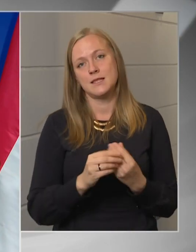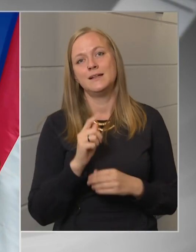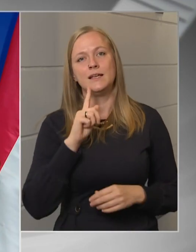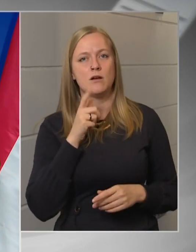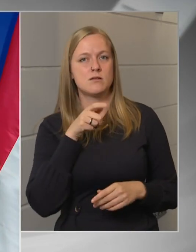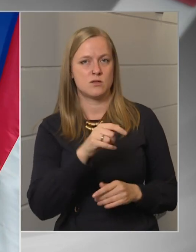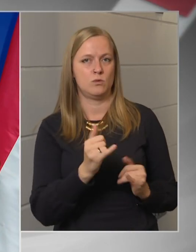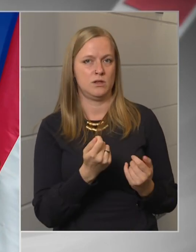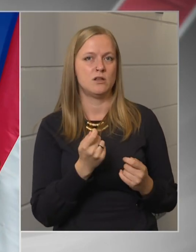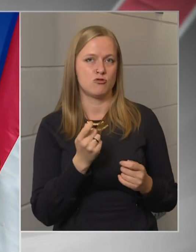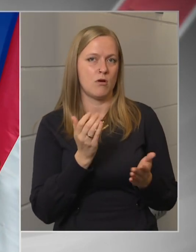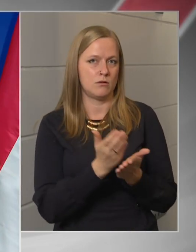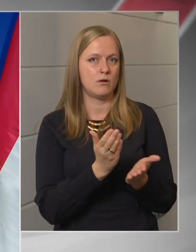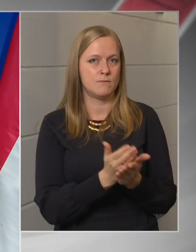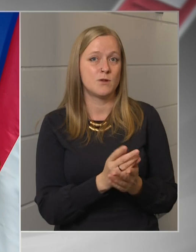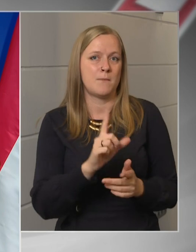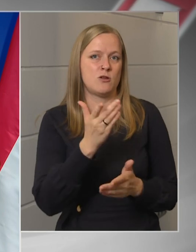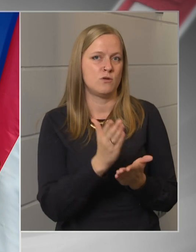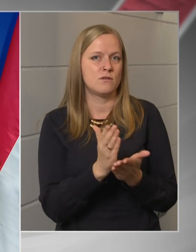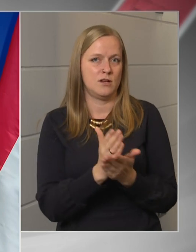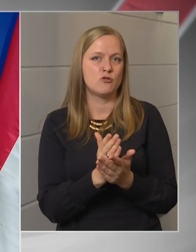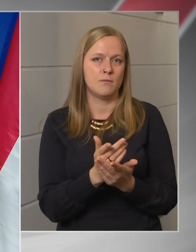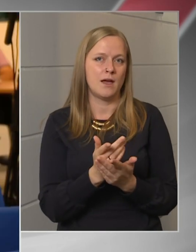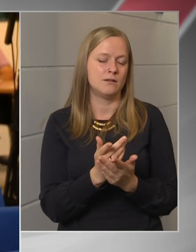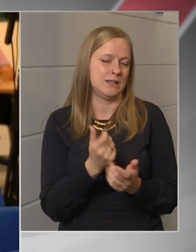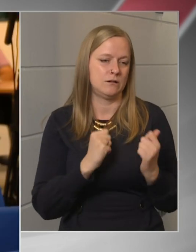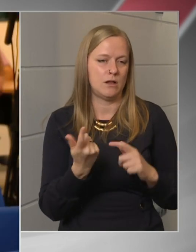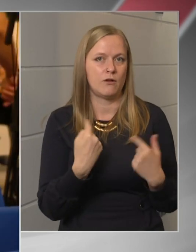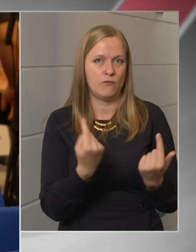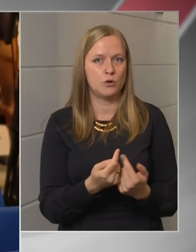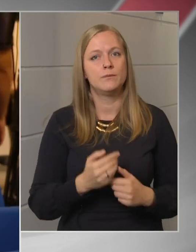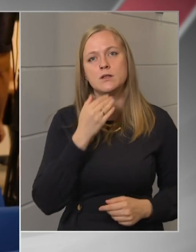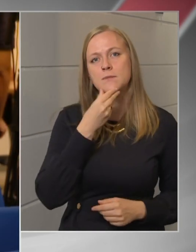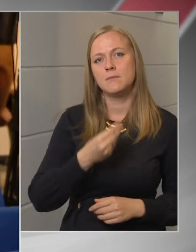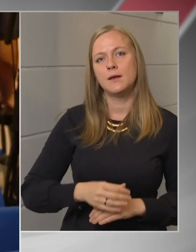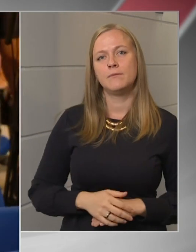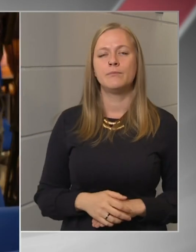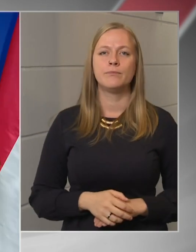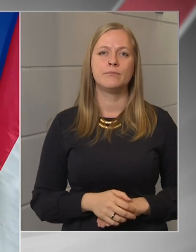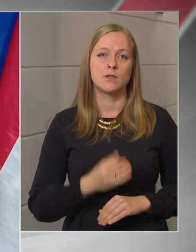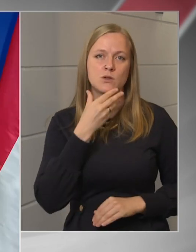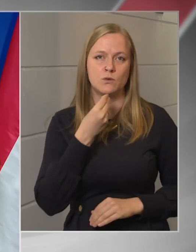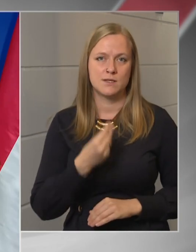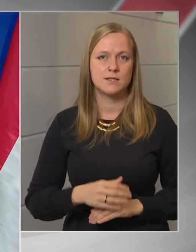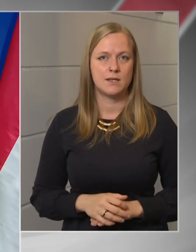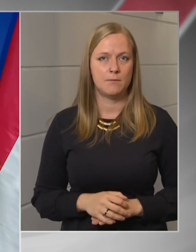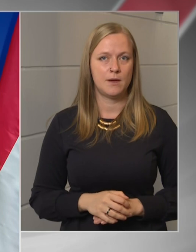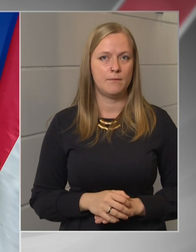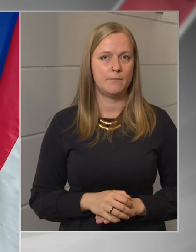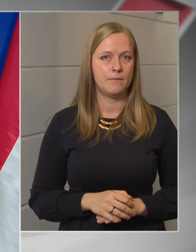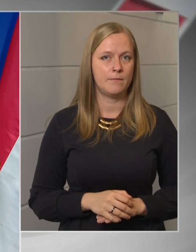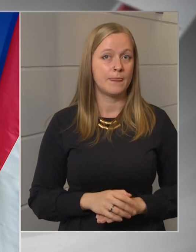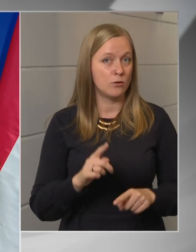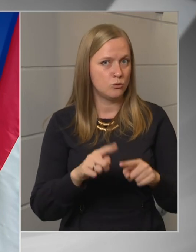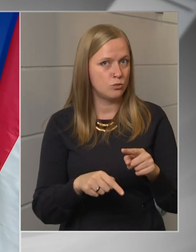most már másodszor voltunk, kénytelenkeztünk a szóval bevágytani, eredményesen. Köszönöm szépen. Köszönjük szépen. Még akkor